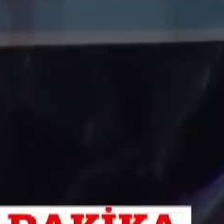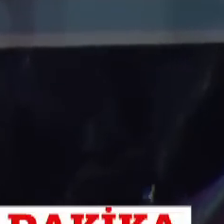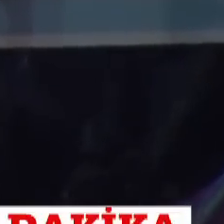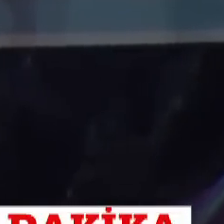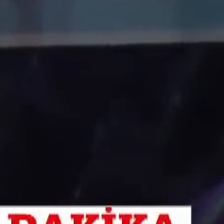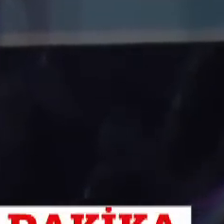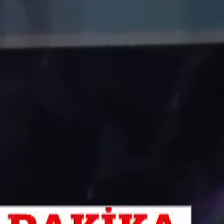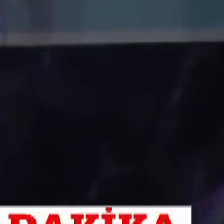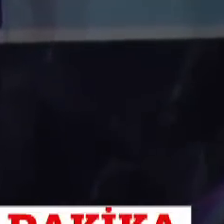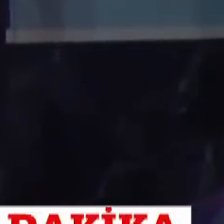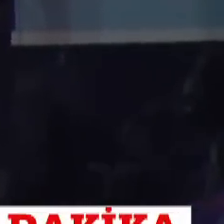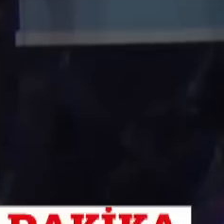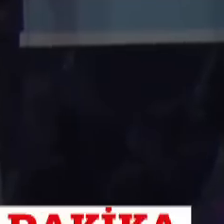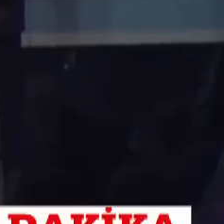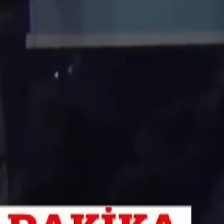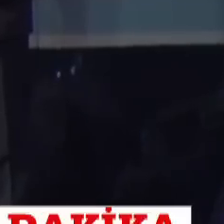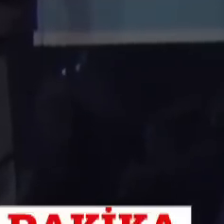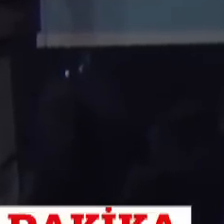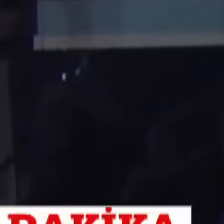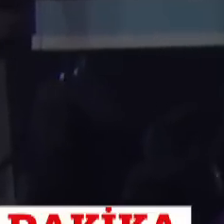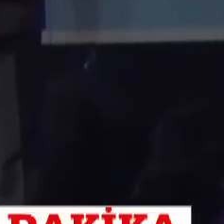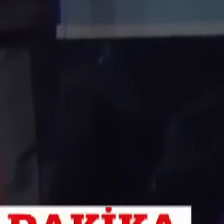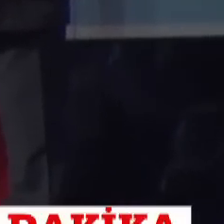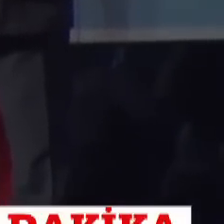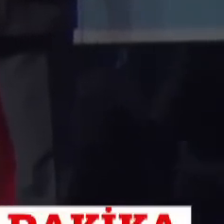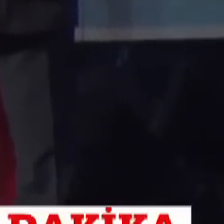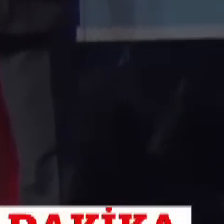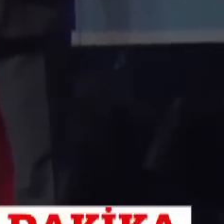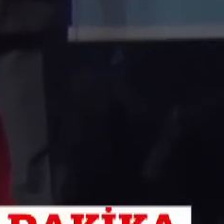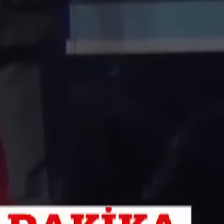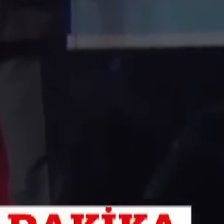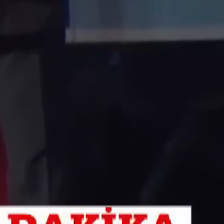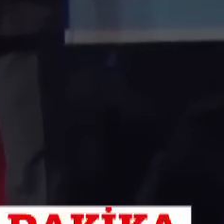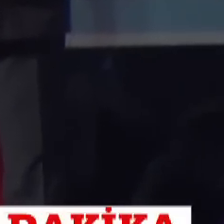ki varsınız. Hepinize teşekkür ediyorum.